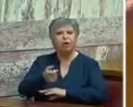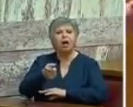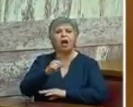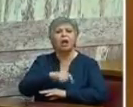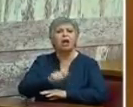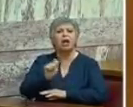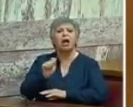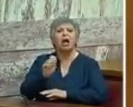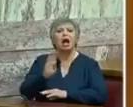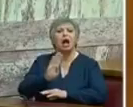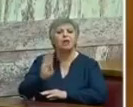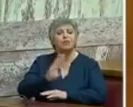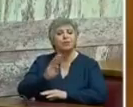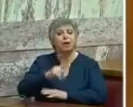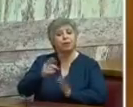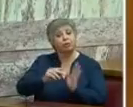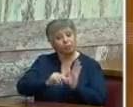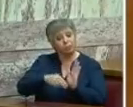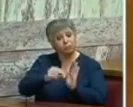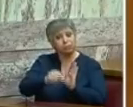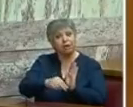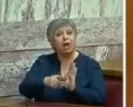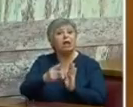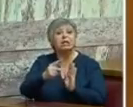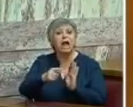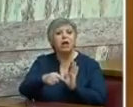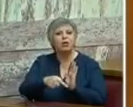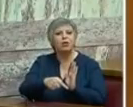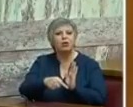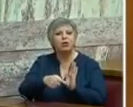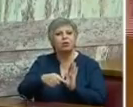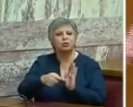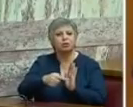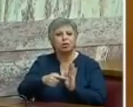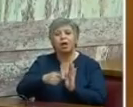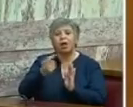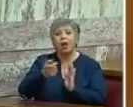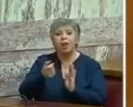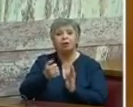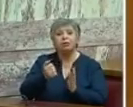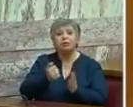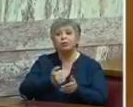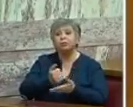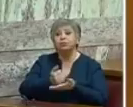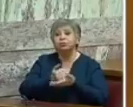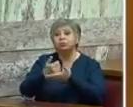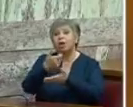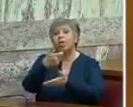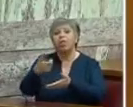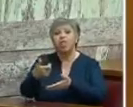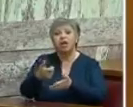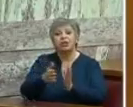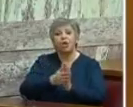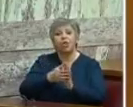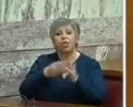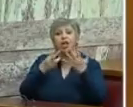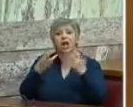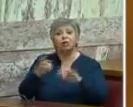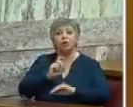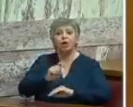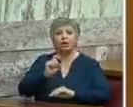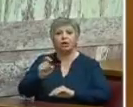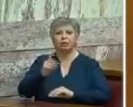με υπογραφή δικιά του και του κυρίου Καλογερόπουλου? Πάρτε 18 εκατομμύρια δάνειο για να πάτε στο καινούριο κτίριο.